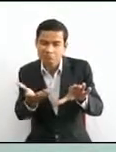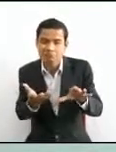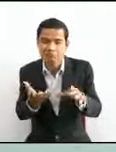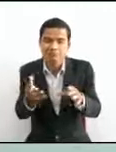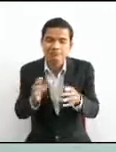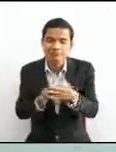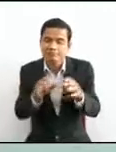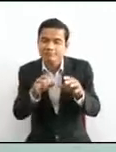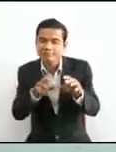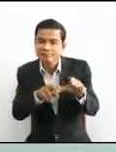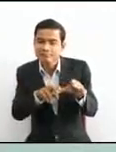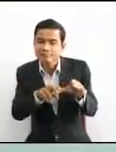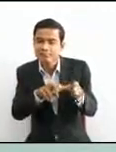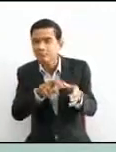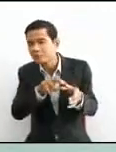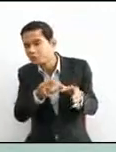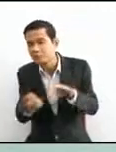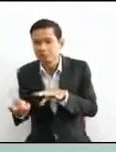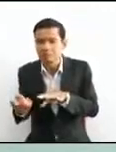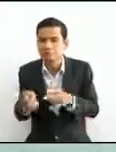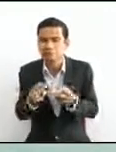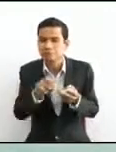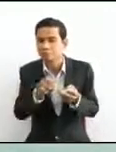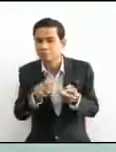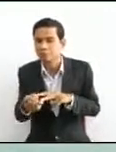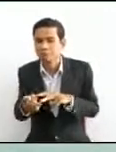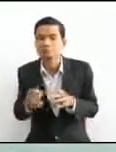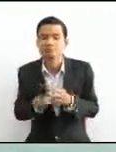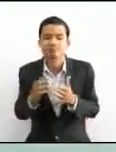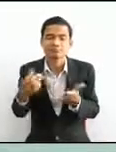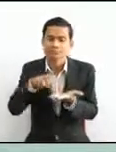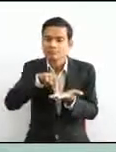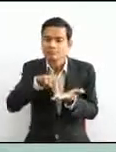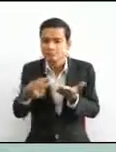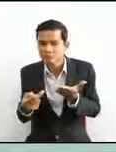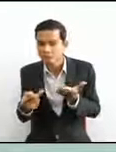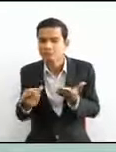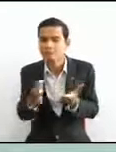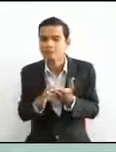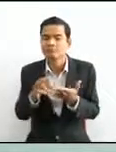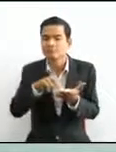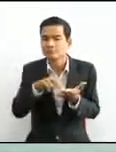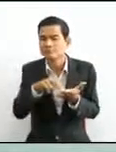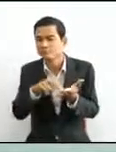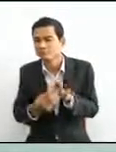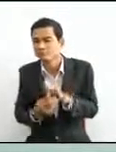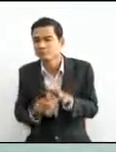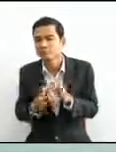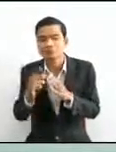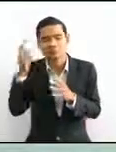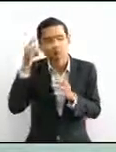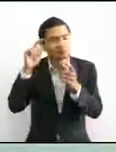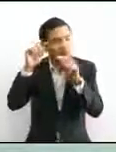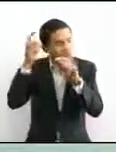chà, cứ vì ai nâng nâng đua chà, nâng đua xong cọt lượt con ai ở con nâng dân mấy con chà, cử thân nạ bạch ba lấy dân tên